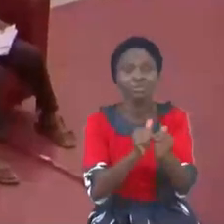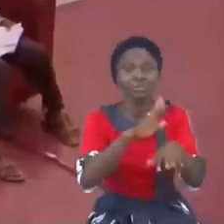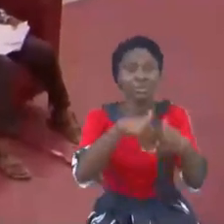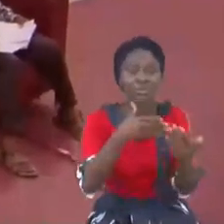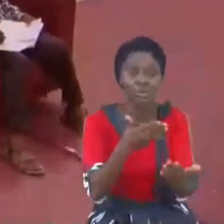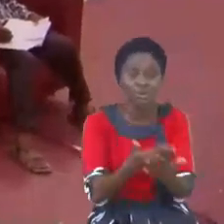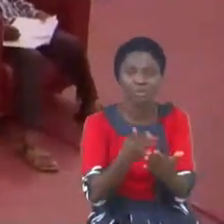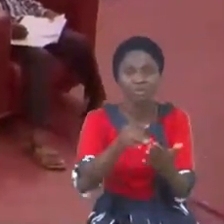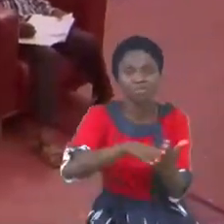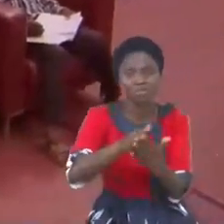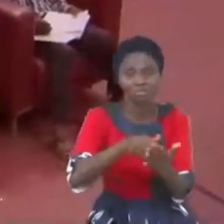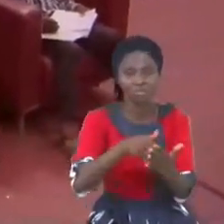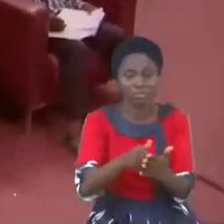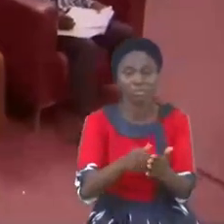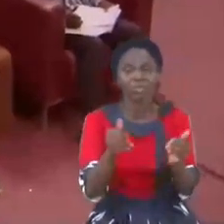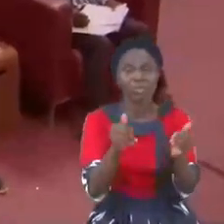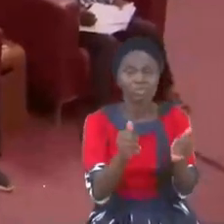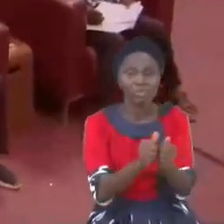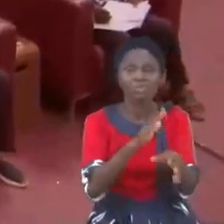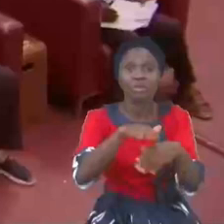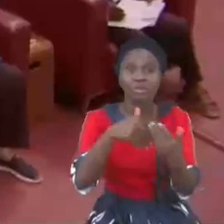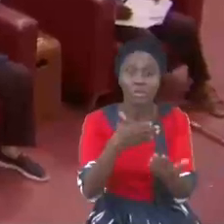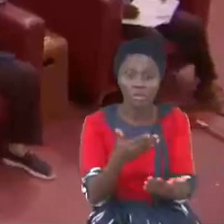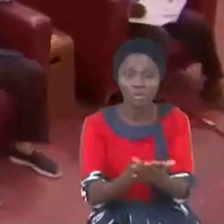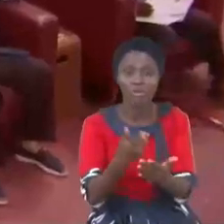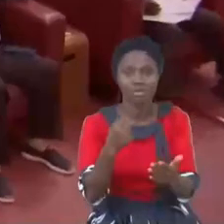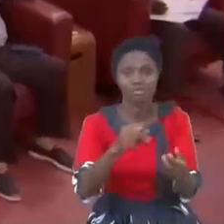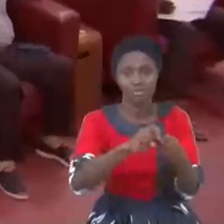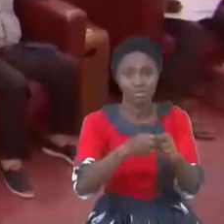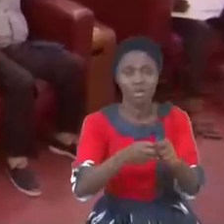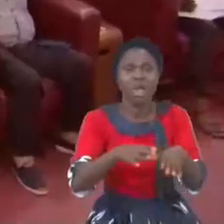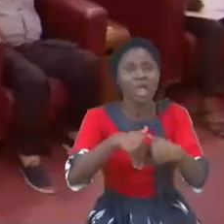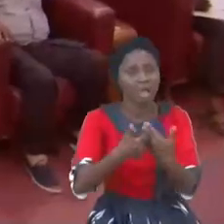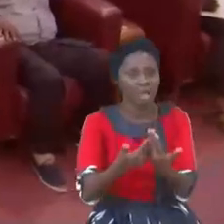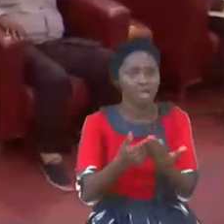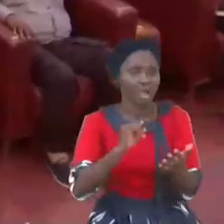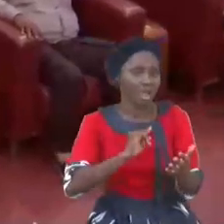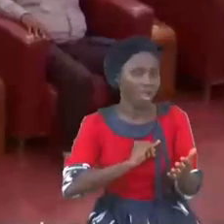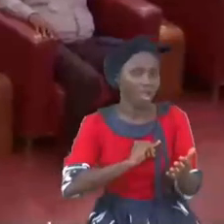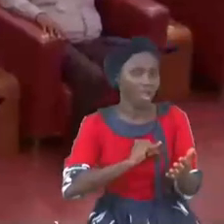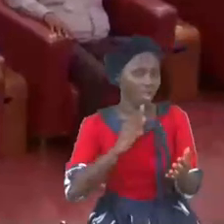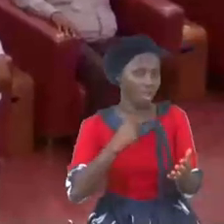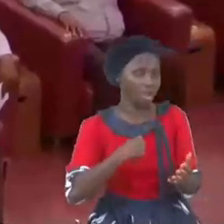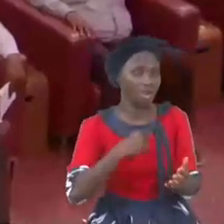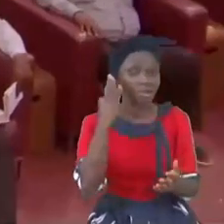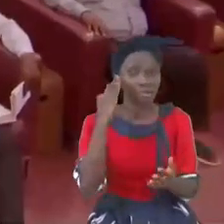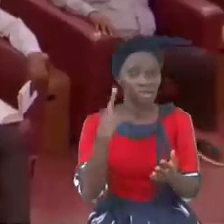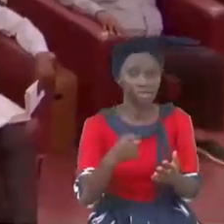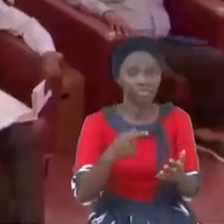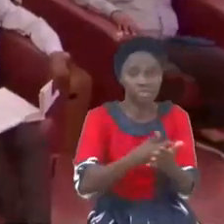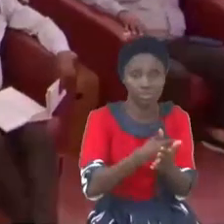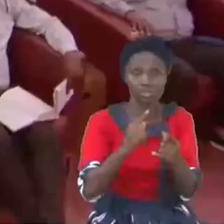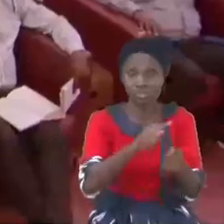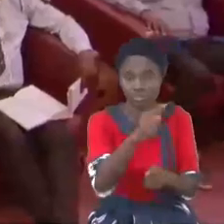des infirmités, en dépit des afflictions. Je suis venu vous prêcher l'évangile pour